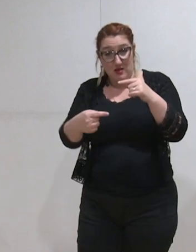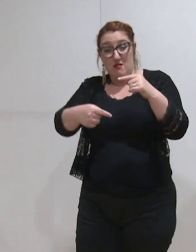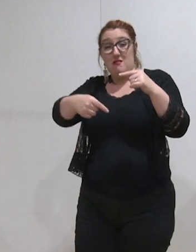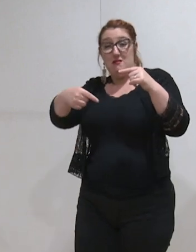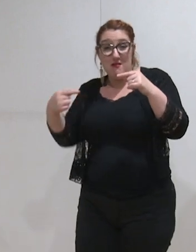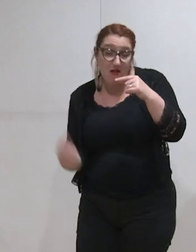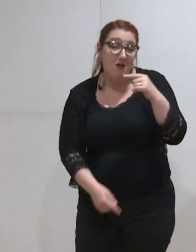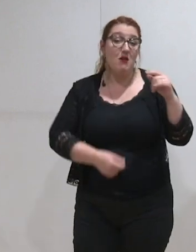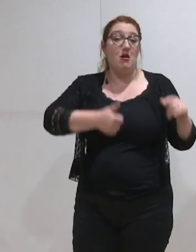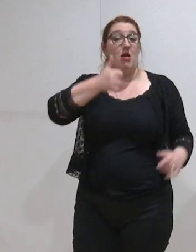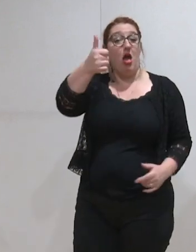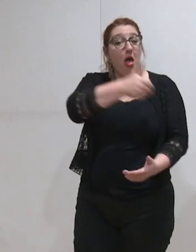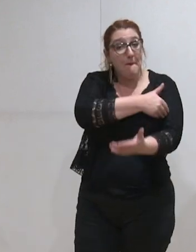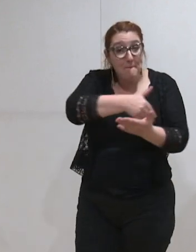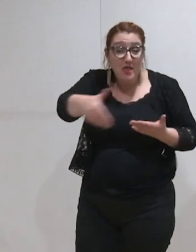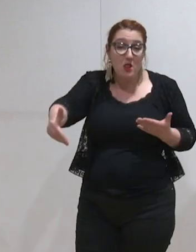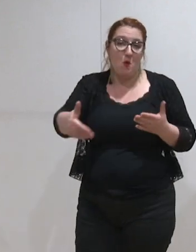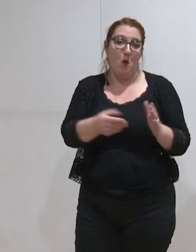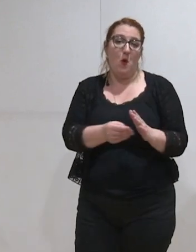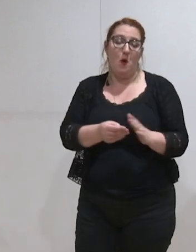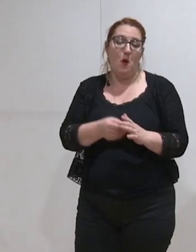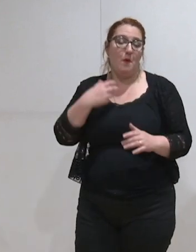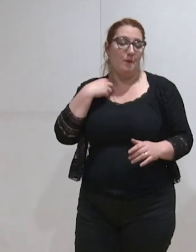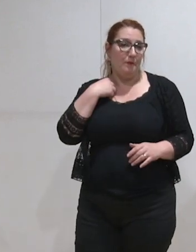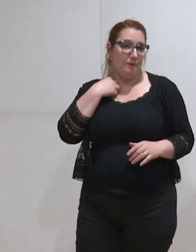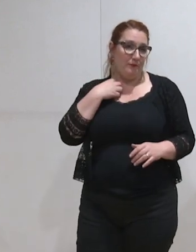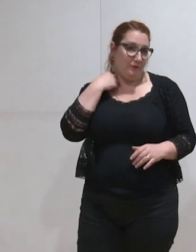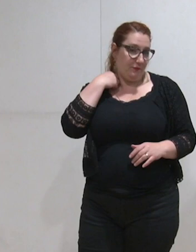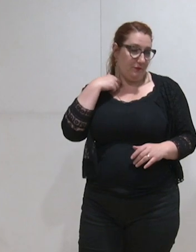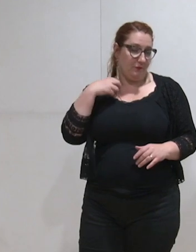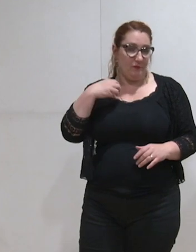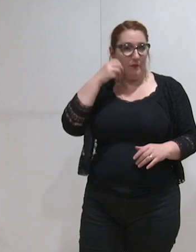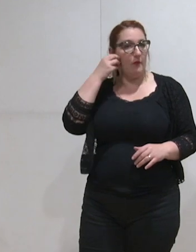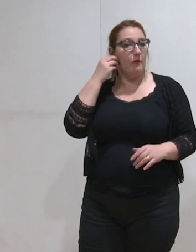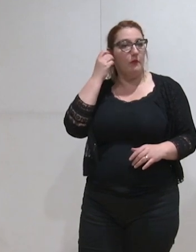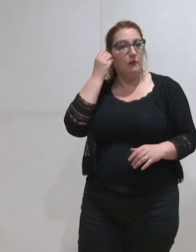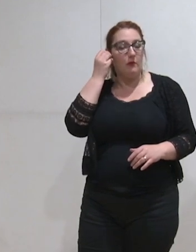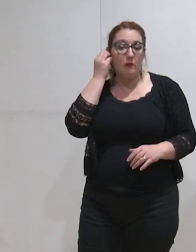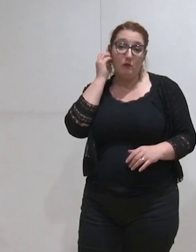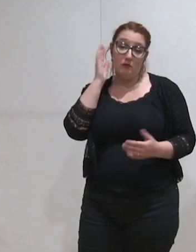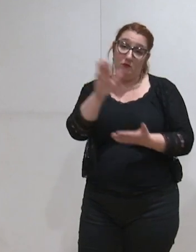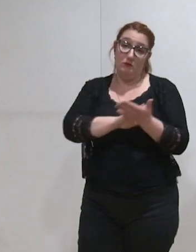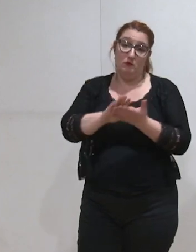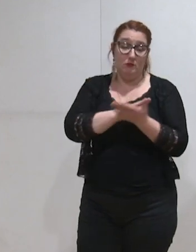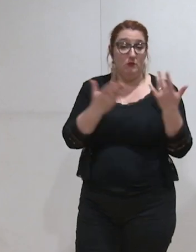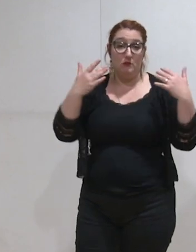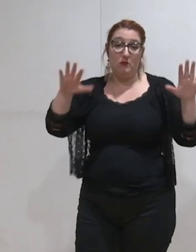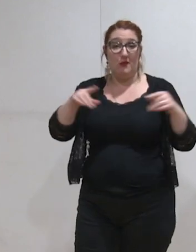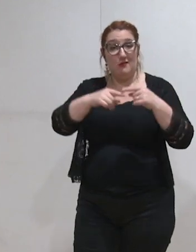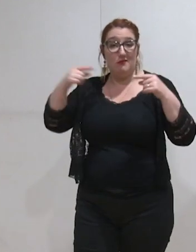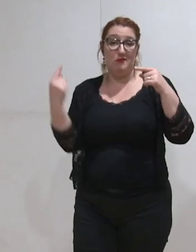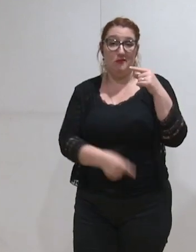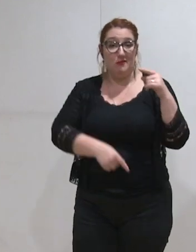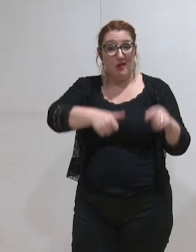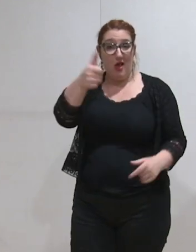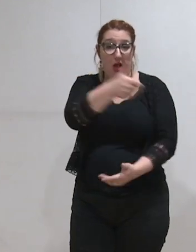million et je suis au regret de dire que je trouve que cette prévision de perte d'un million est